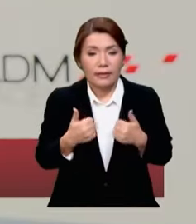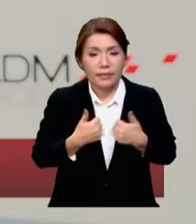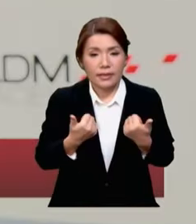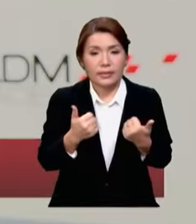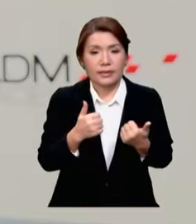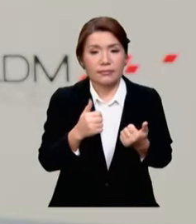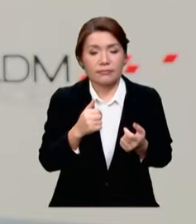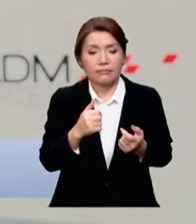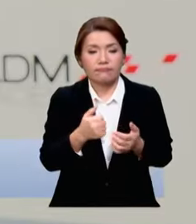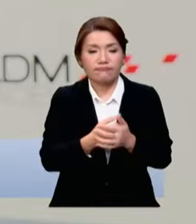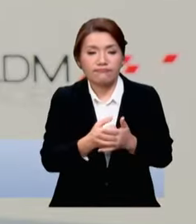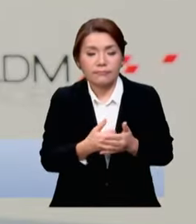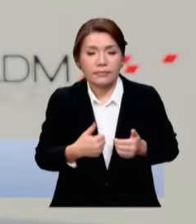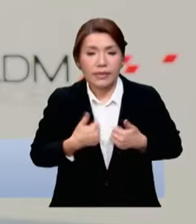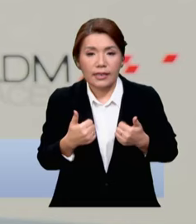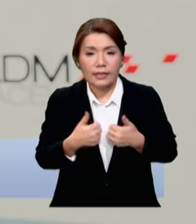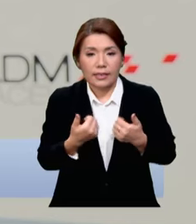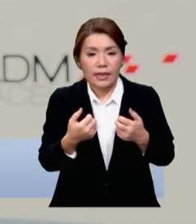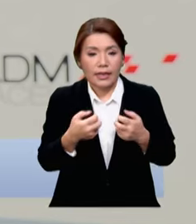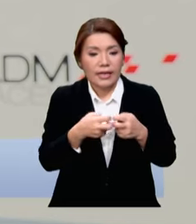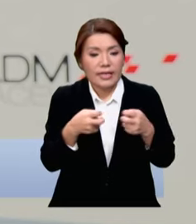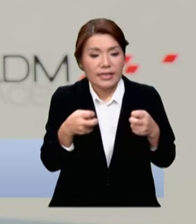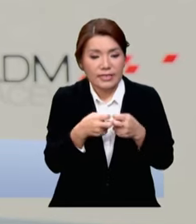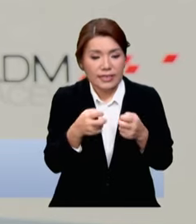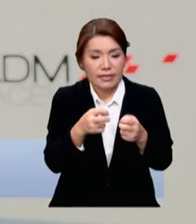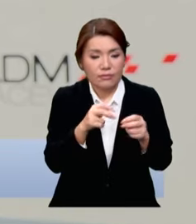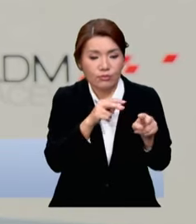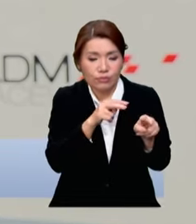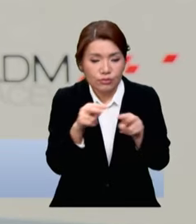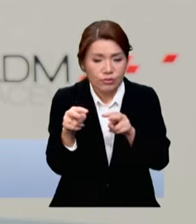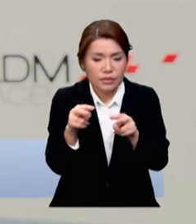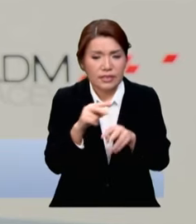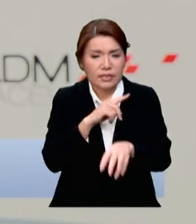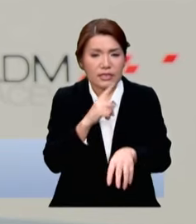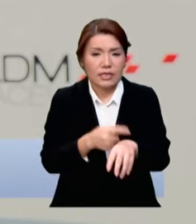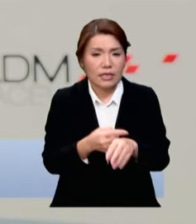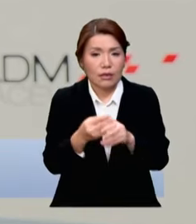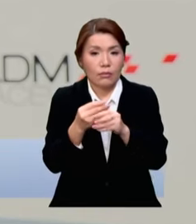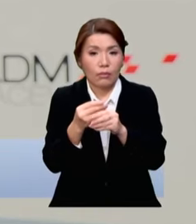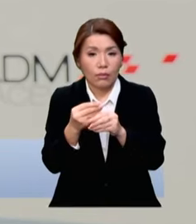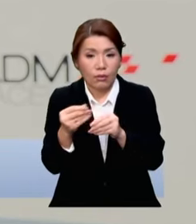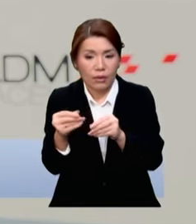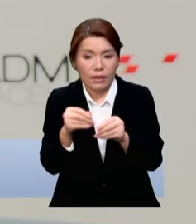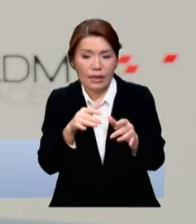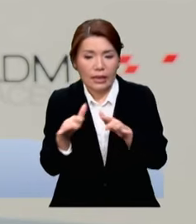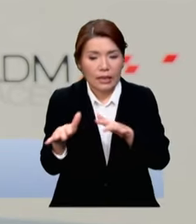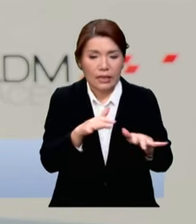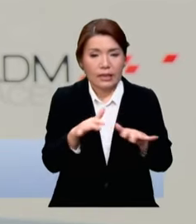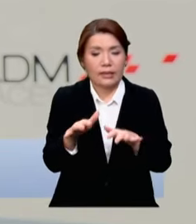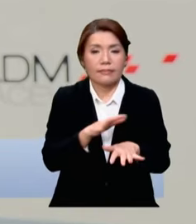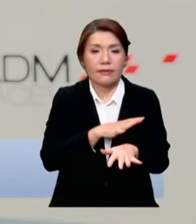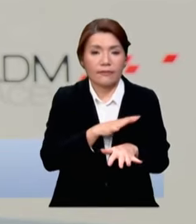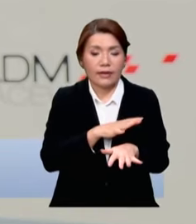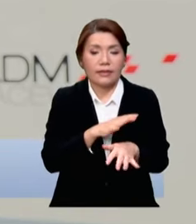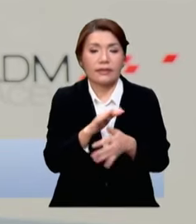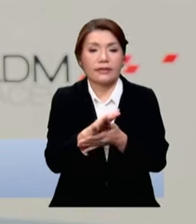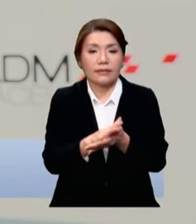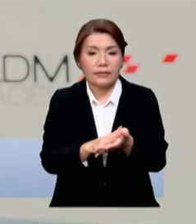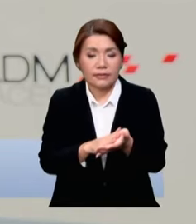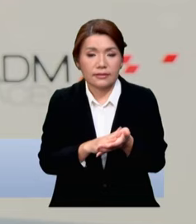зазор, контролировал резину, потому что резина у нас сильно уходит и тоже опять начинается скольжение. И